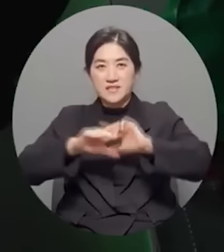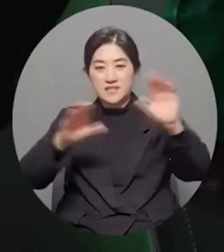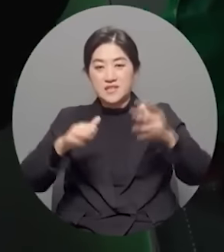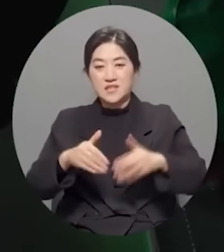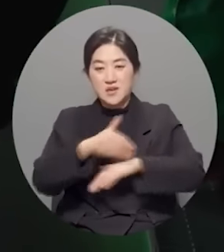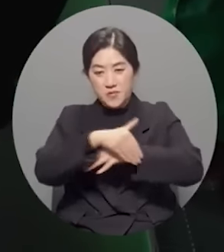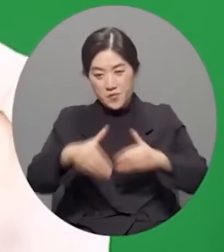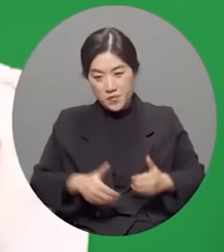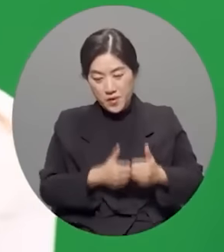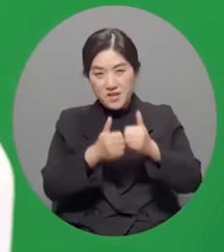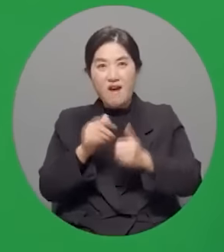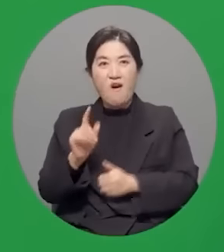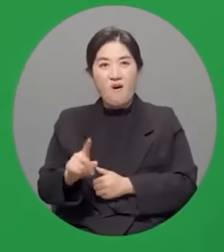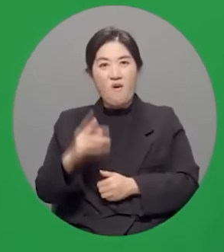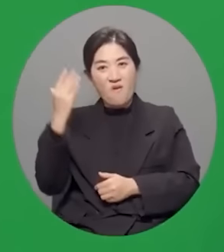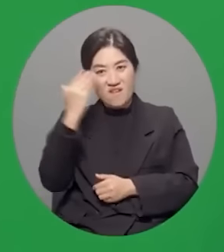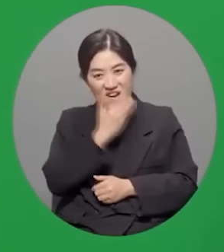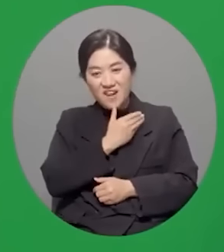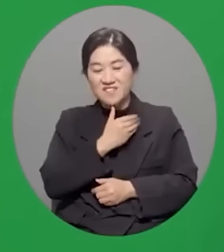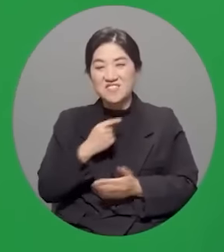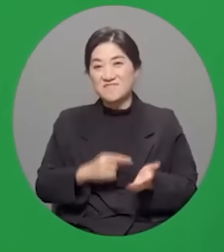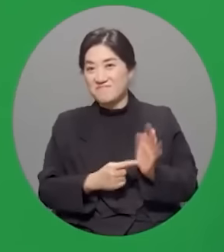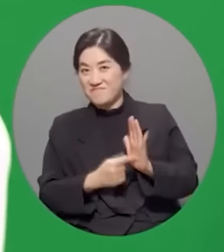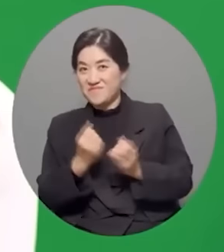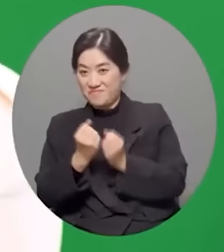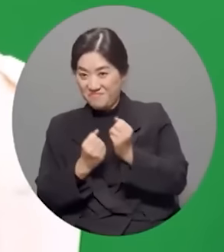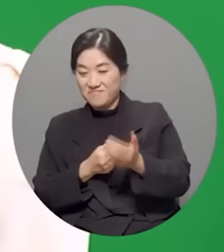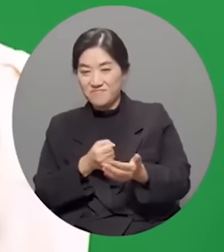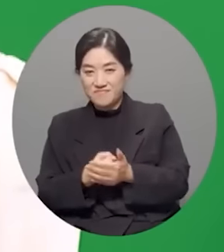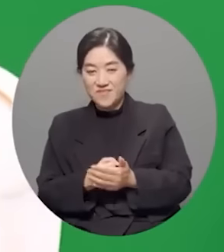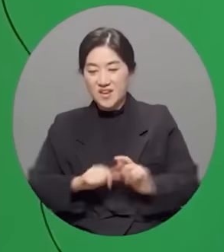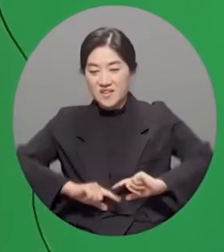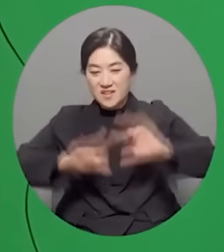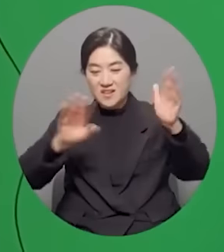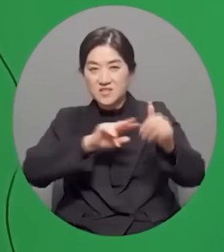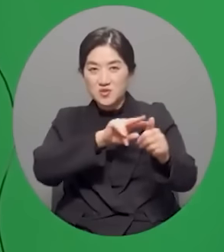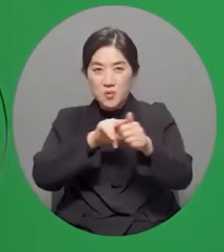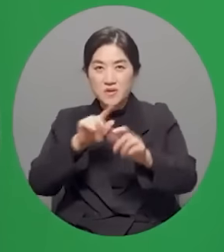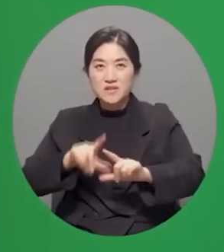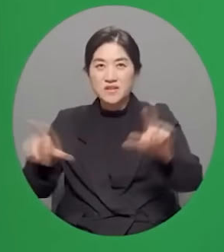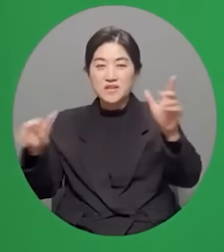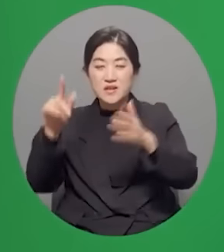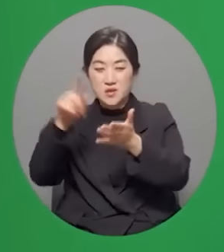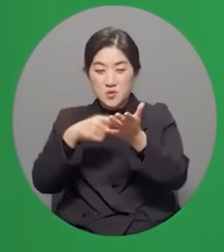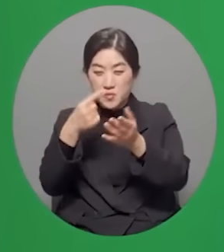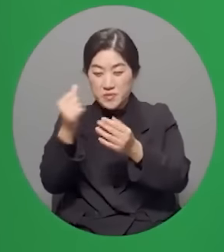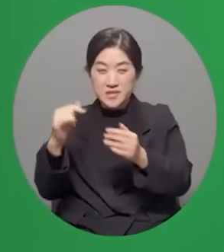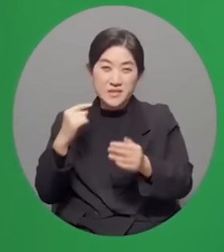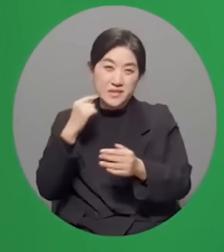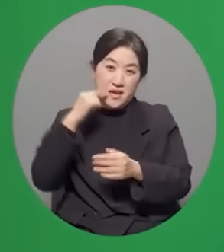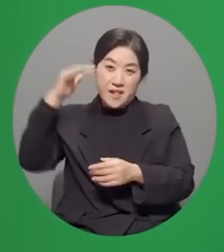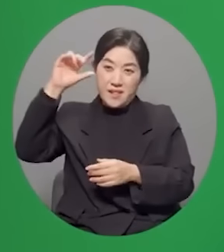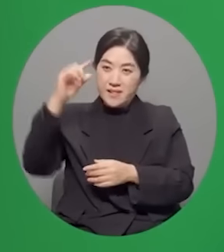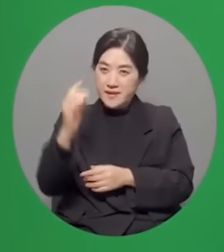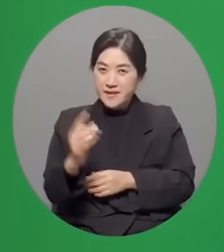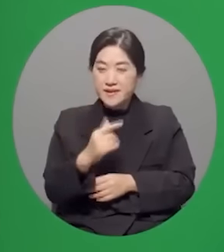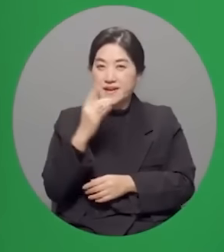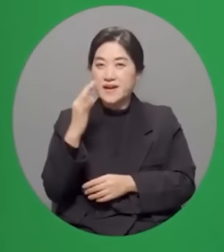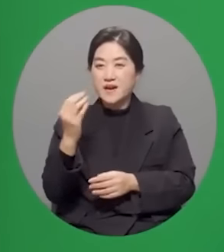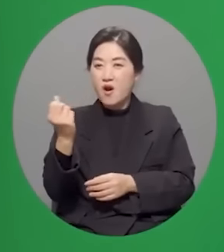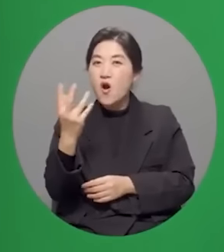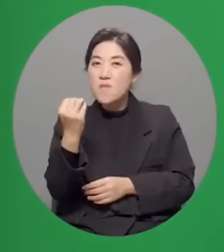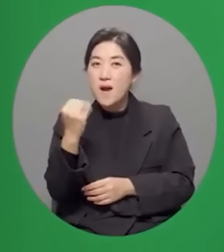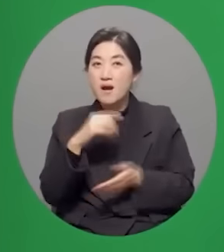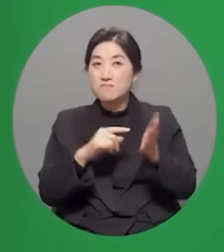회의에선이를 부각해 설명하기로 했습니다 정 그 초미세먼지 농도 값을 내세우는 건